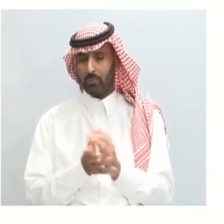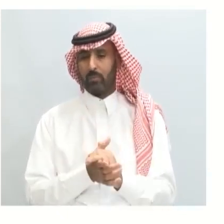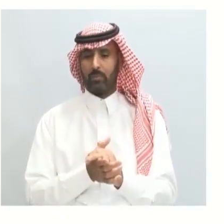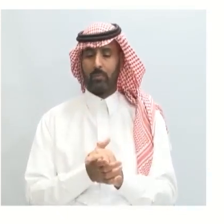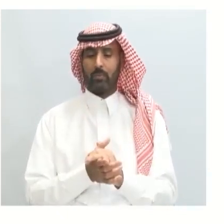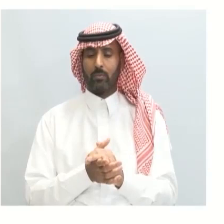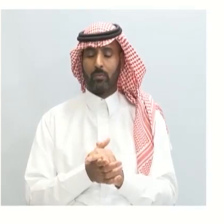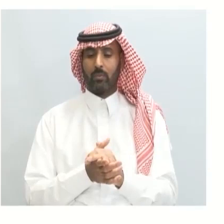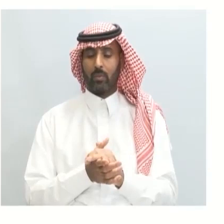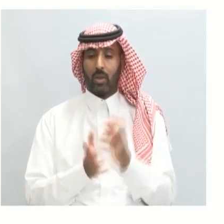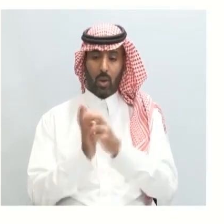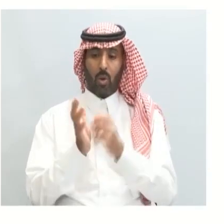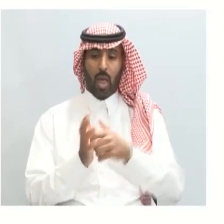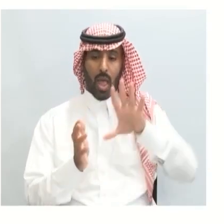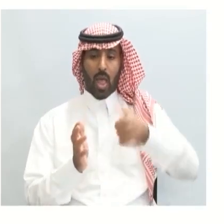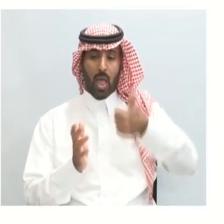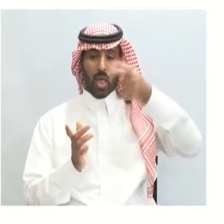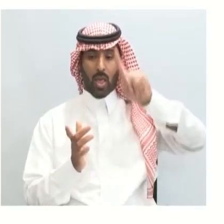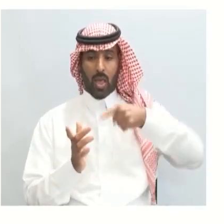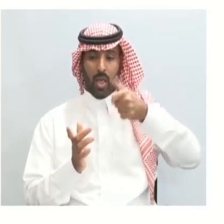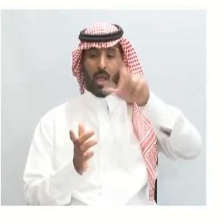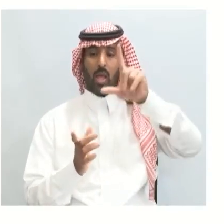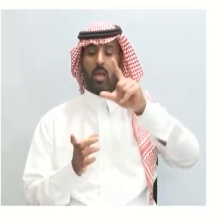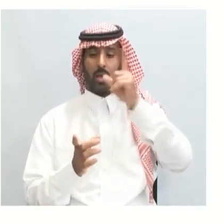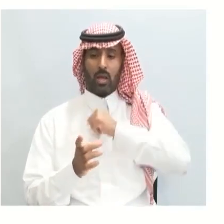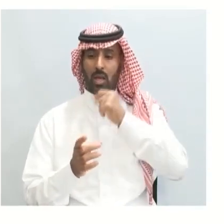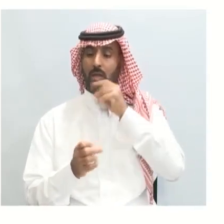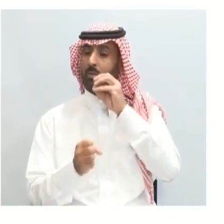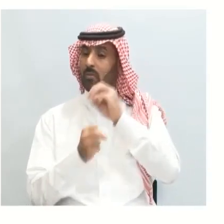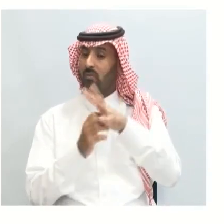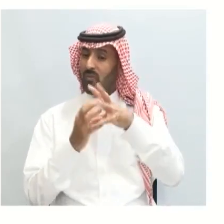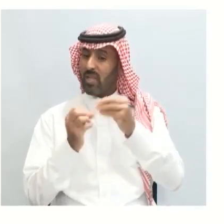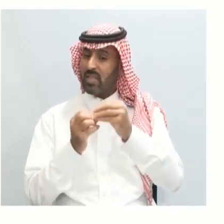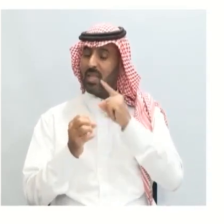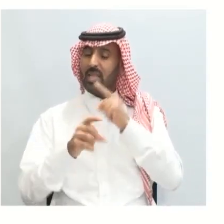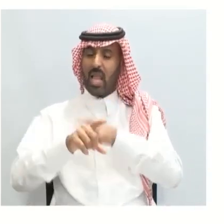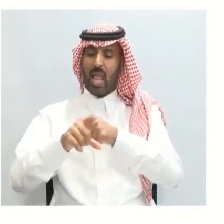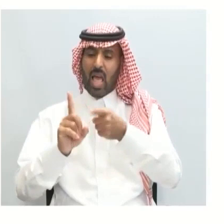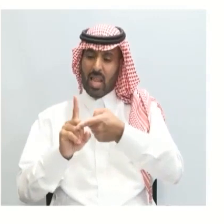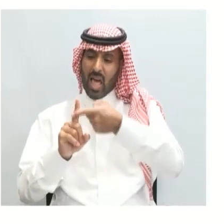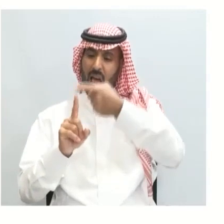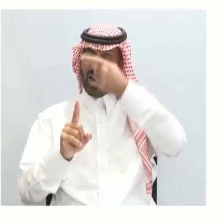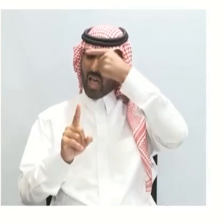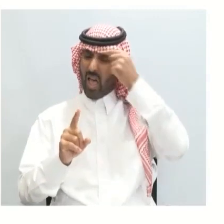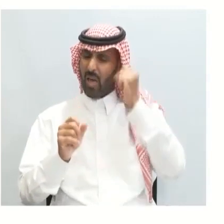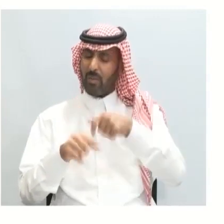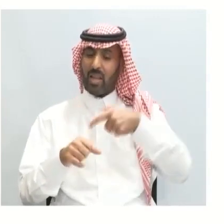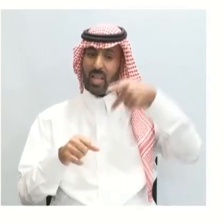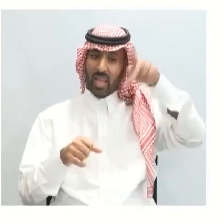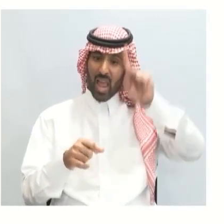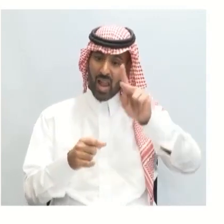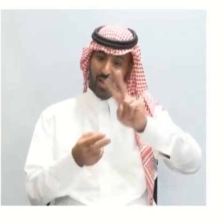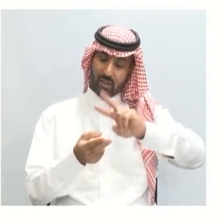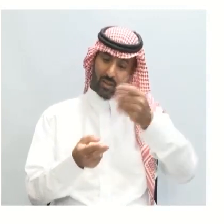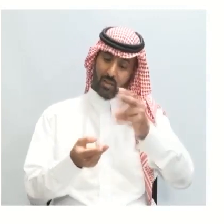الرابع عند استخدام قانون شارل يجب التعبير عن درجه الحراره بالكلفن لانه هو الصحيح فلابد ان نقوم بتحويل درجه الحراره